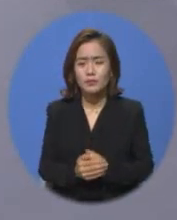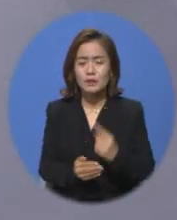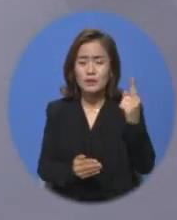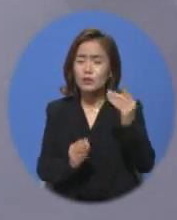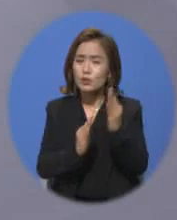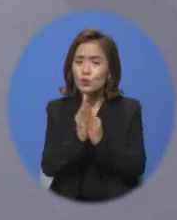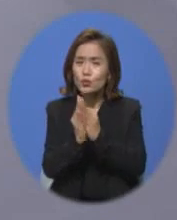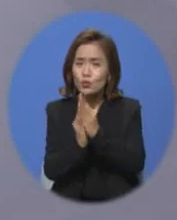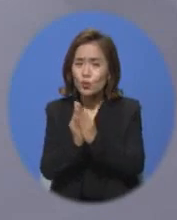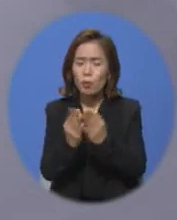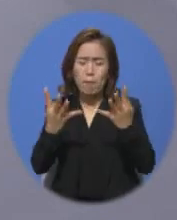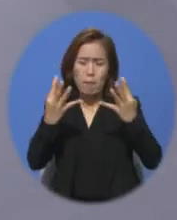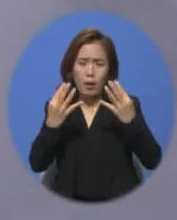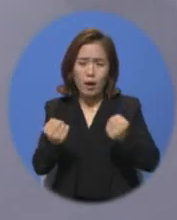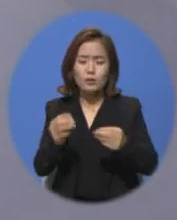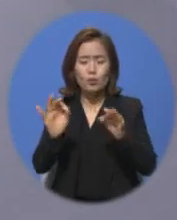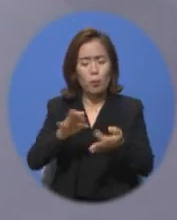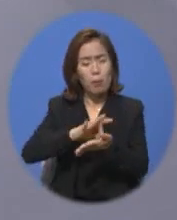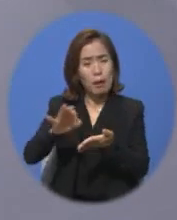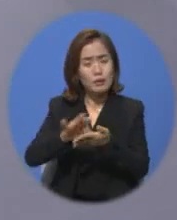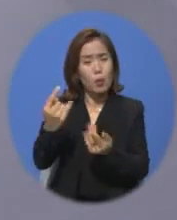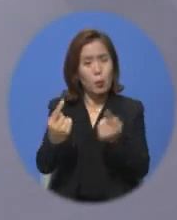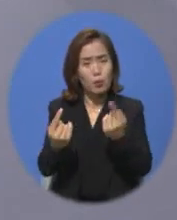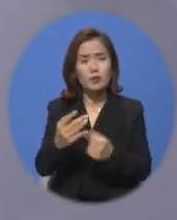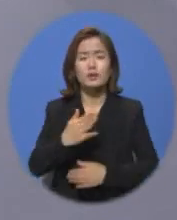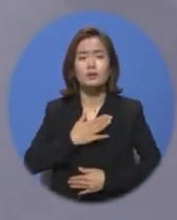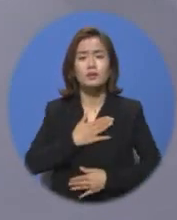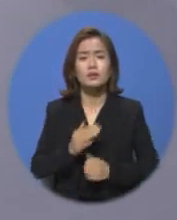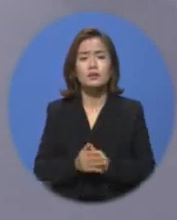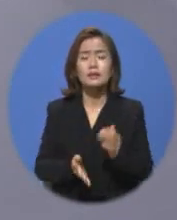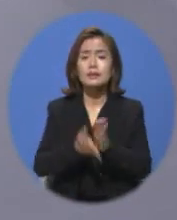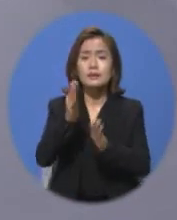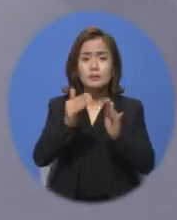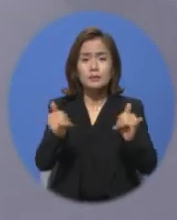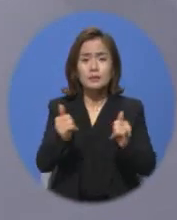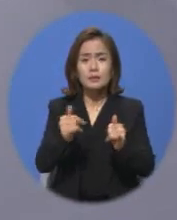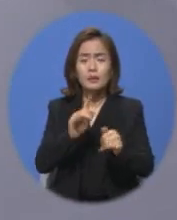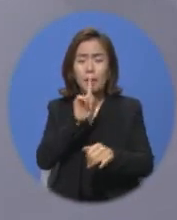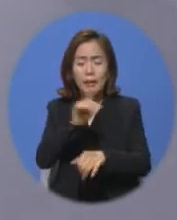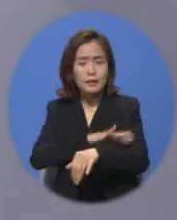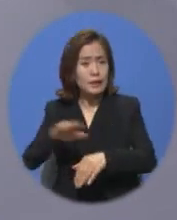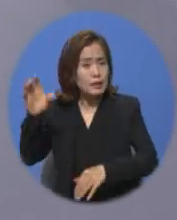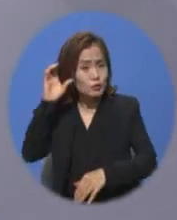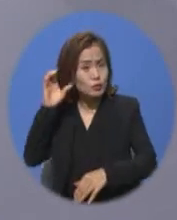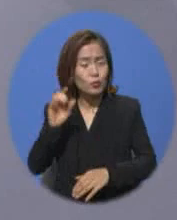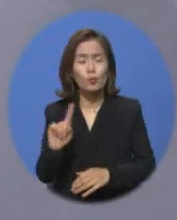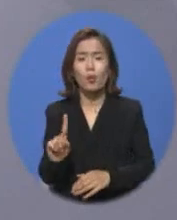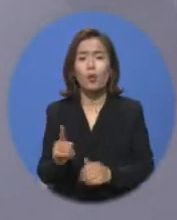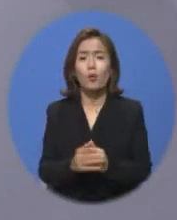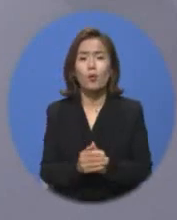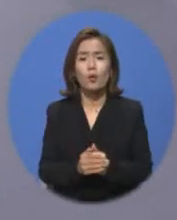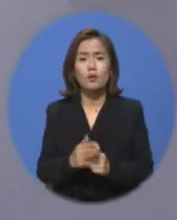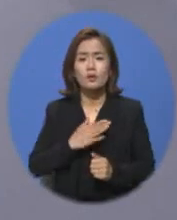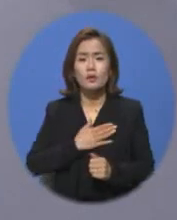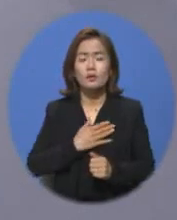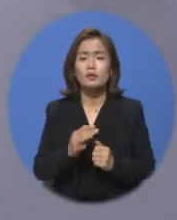붓기보다는 시민들의의견을수렴하는것이더중요하다고생각합니다. 우리는천년의도시이니까요.